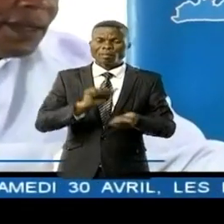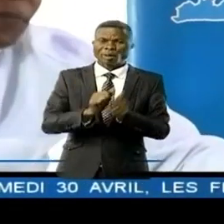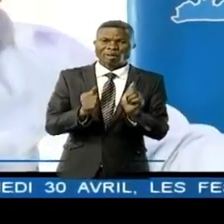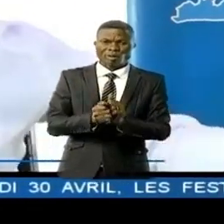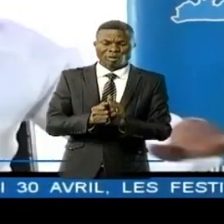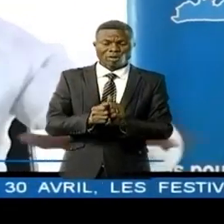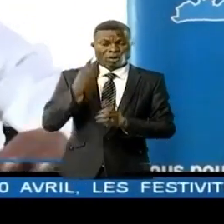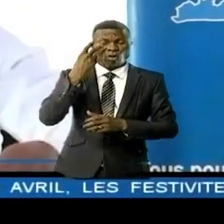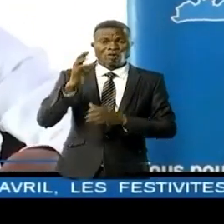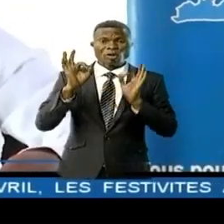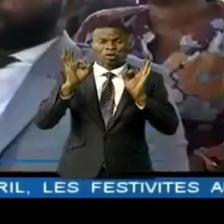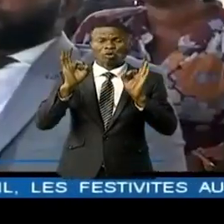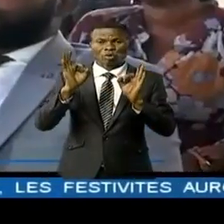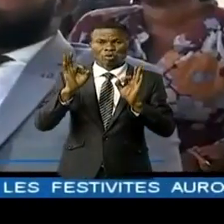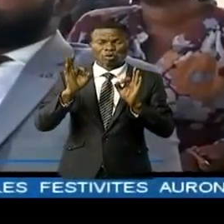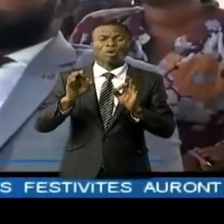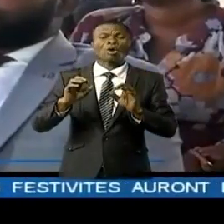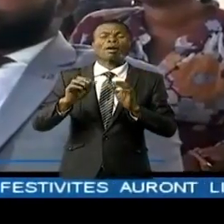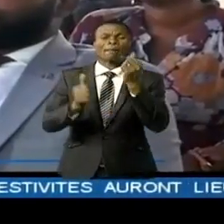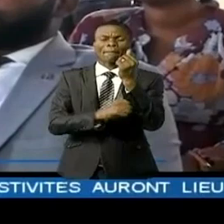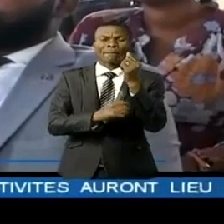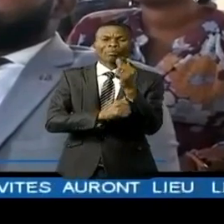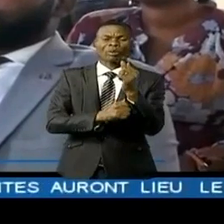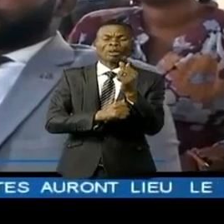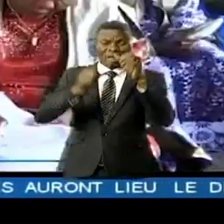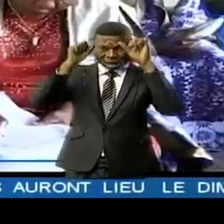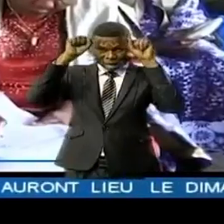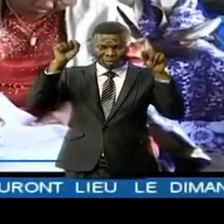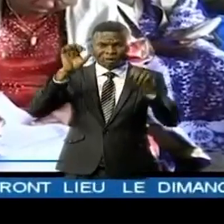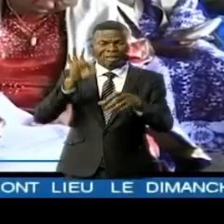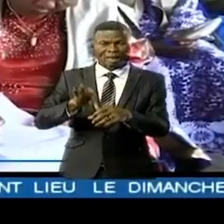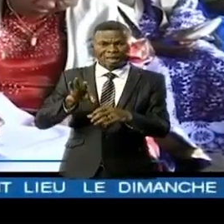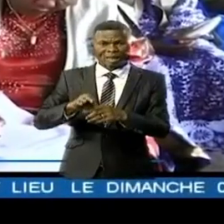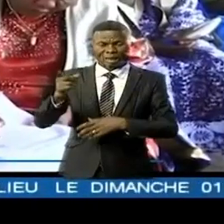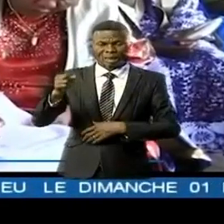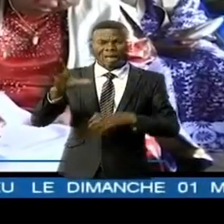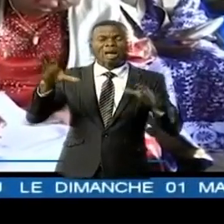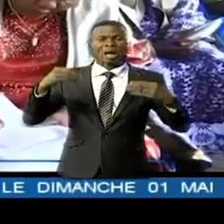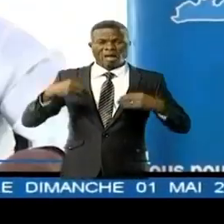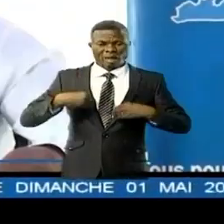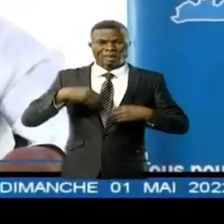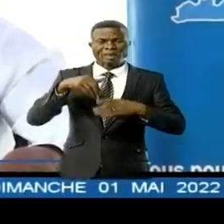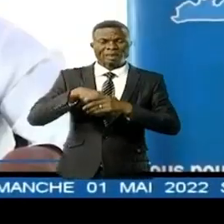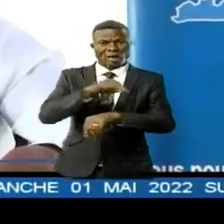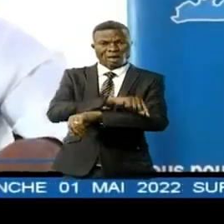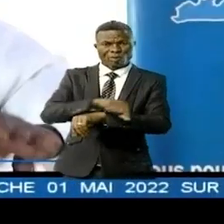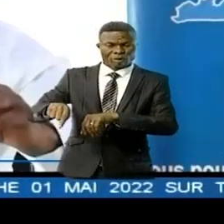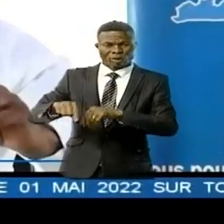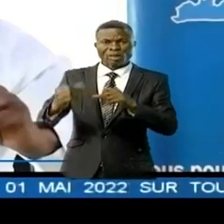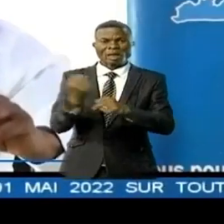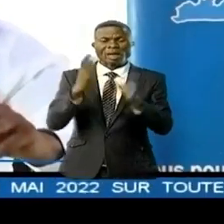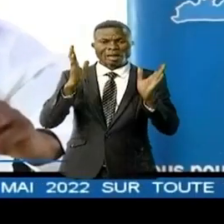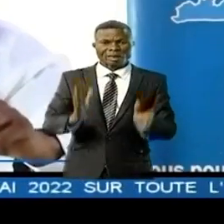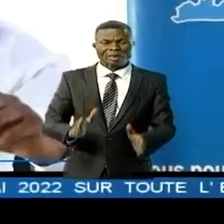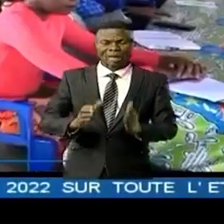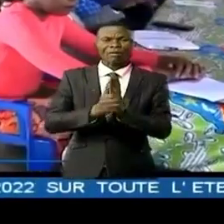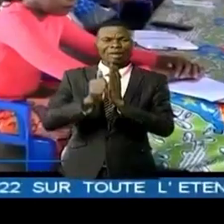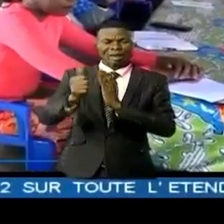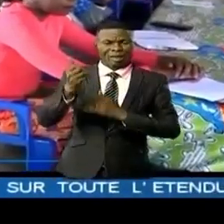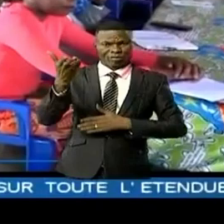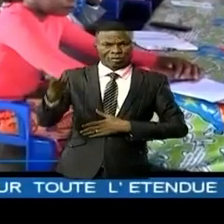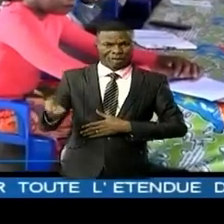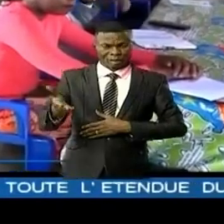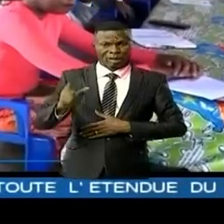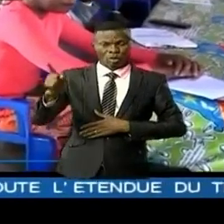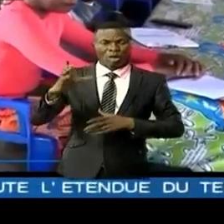nouvelle vision portée par son équipe, le numéro 1 de la centrale électorale reconnaît qu'au sein de la CENI, le personnel est très qualifié, car lui